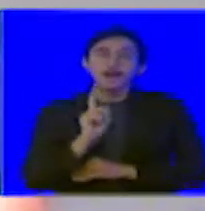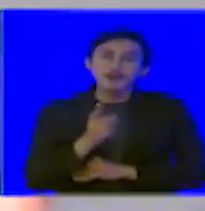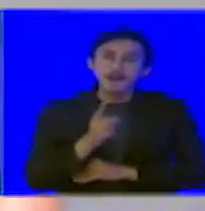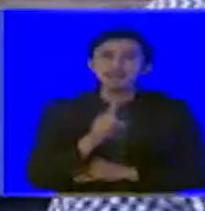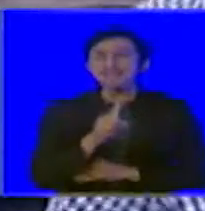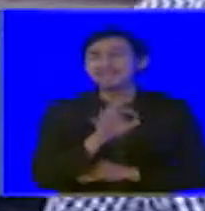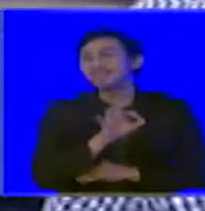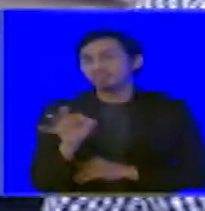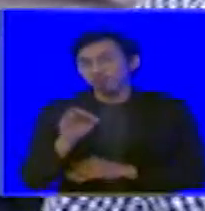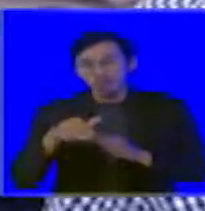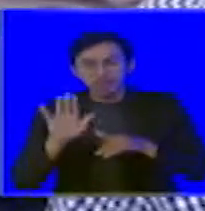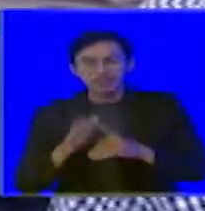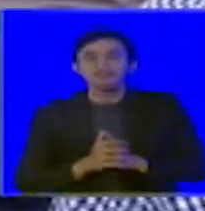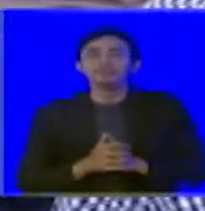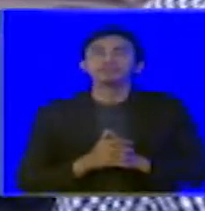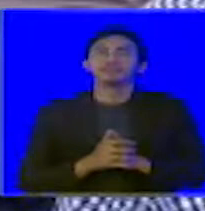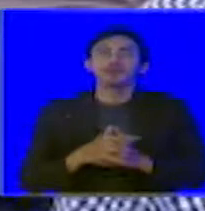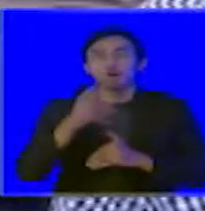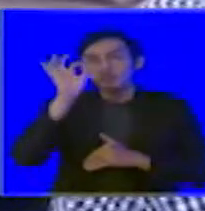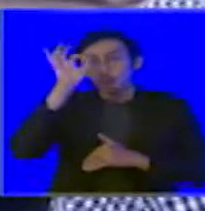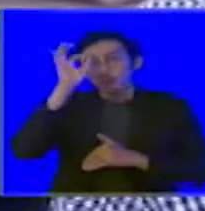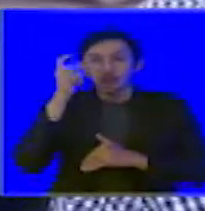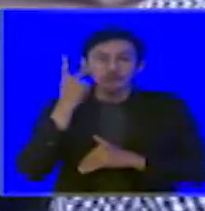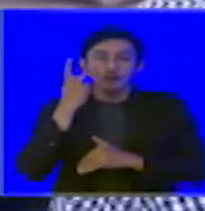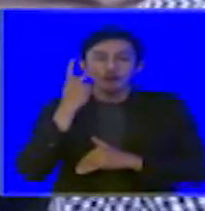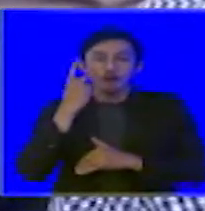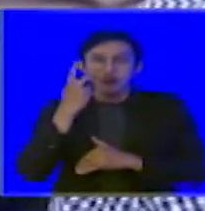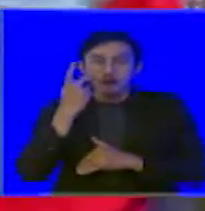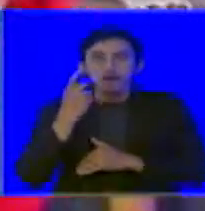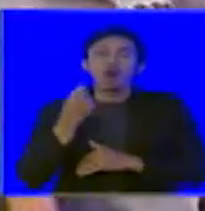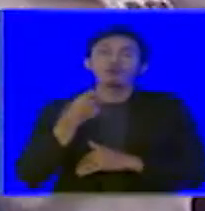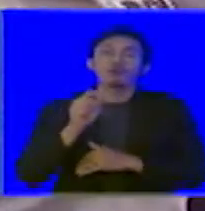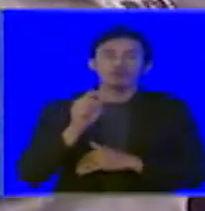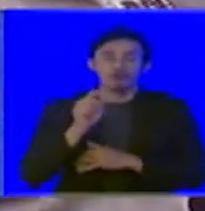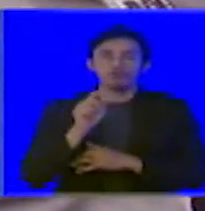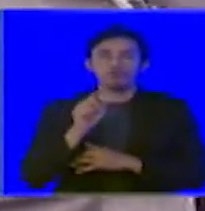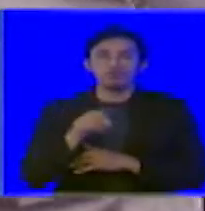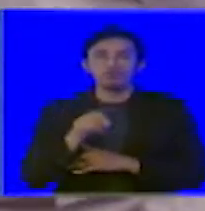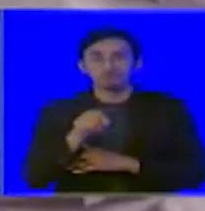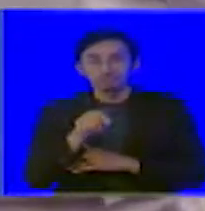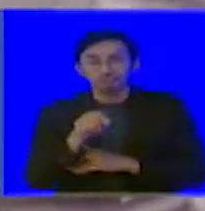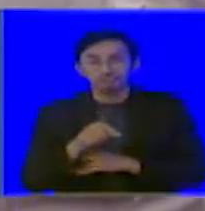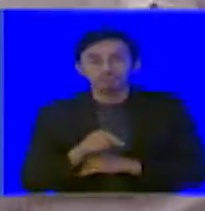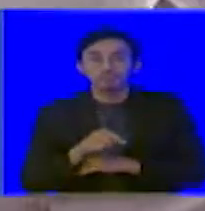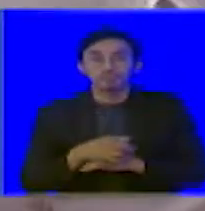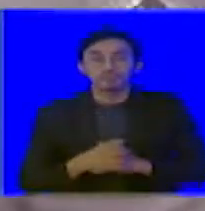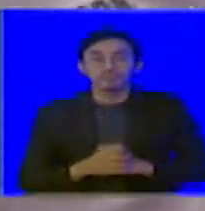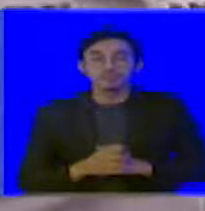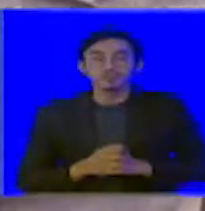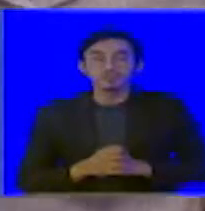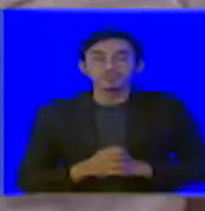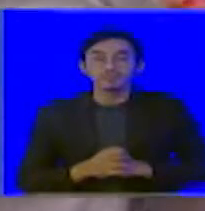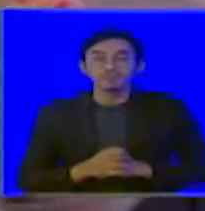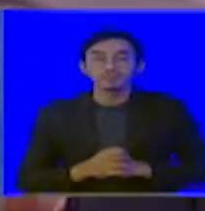1200 anggota kepolisian yang berjaga dari Polres Jakarta Selatan Jakarta Pusat kemudian nantinya yang spesial adalah 80